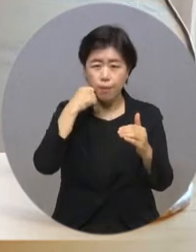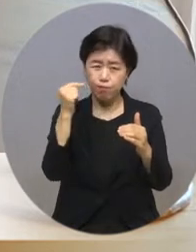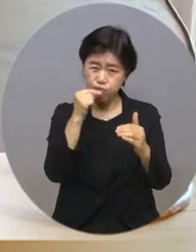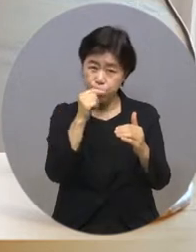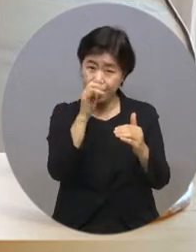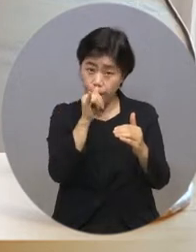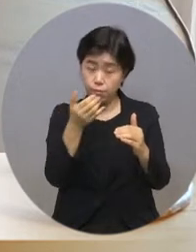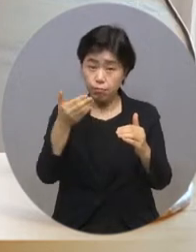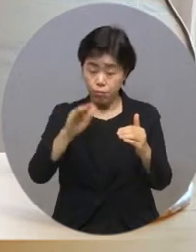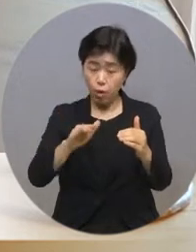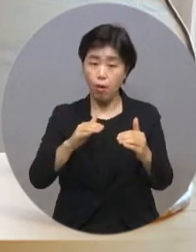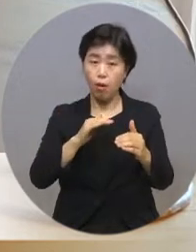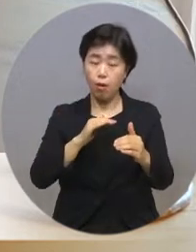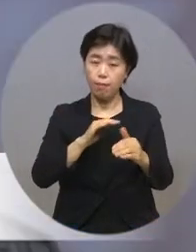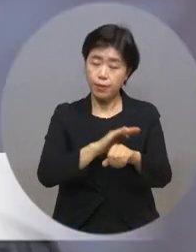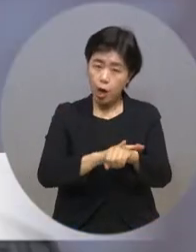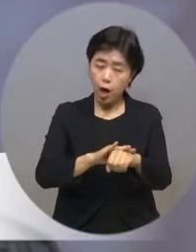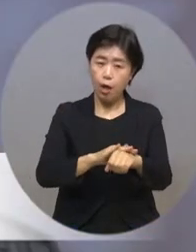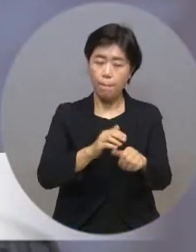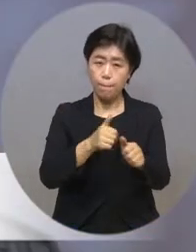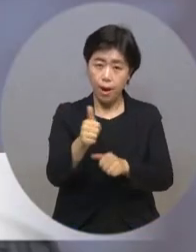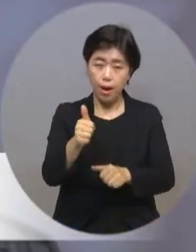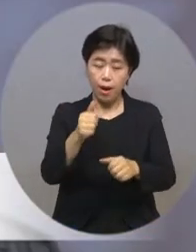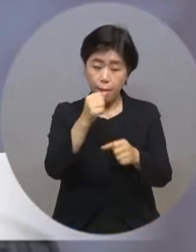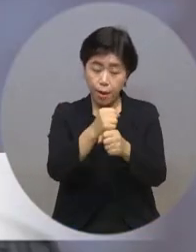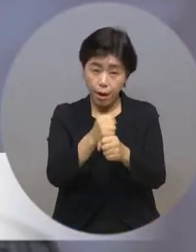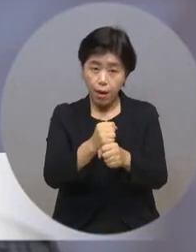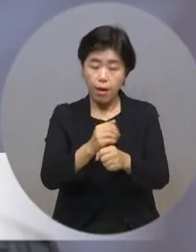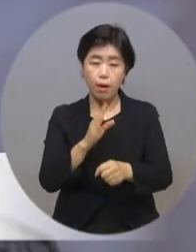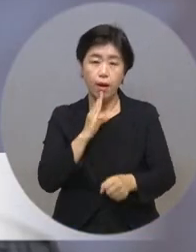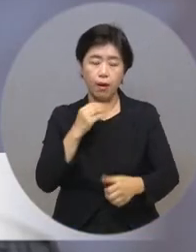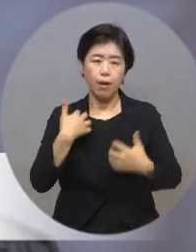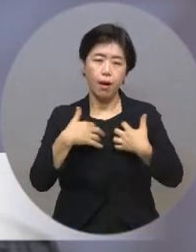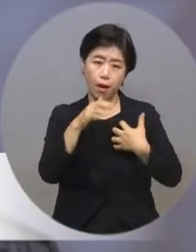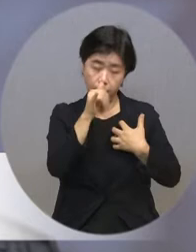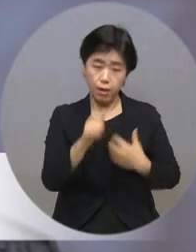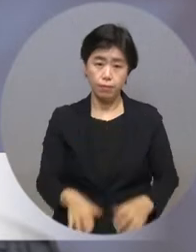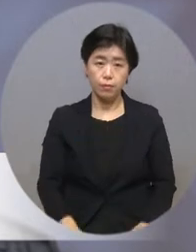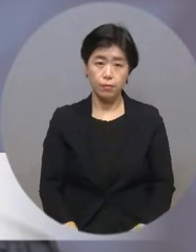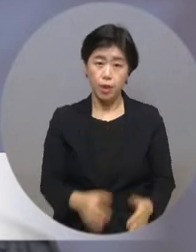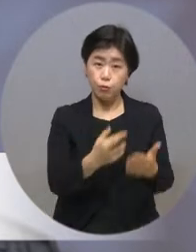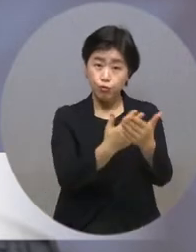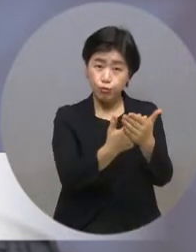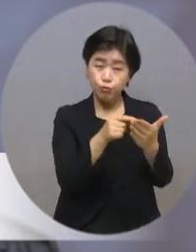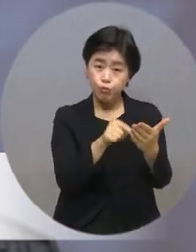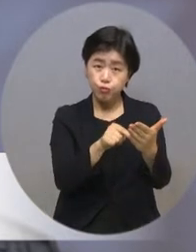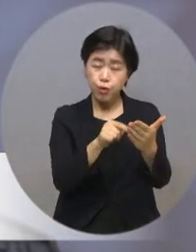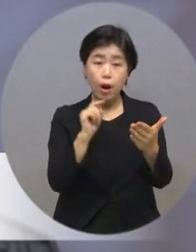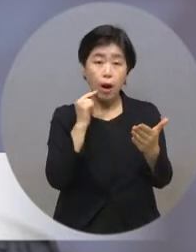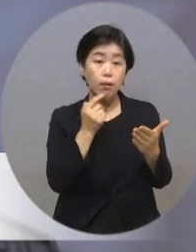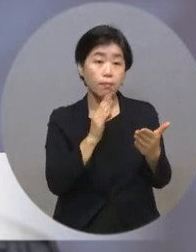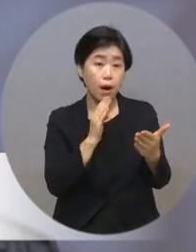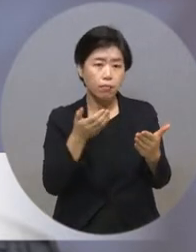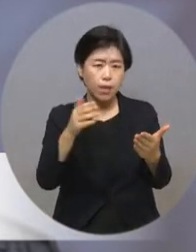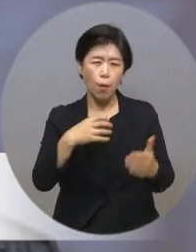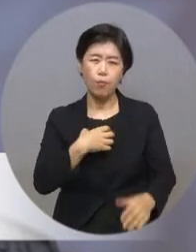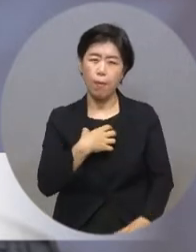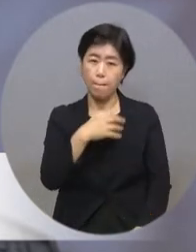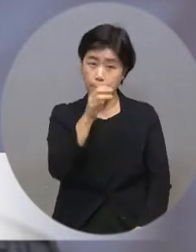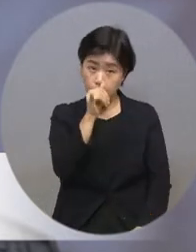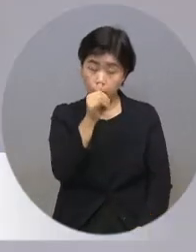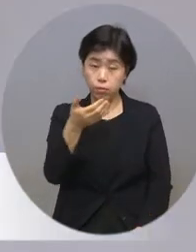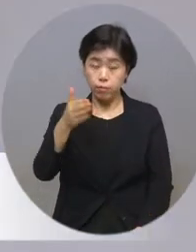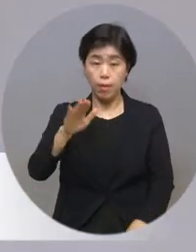너무 재미있고 또 유리라고 하면 아름답기보다 위험하다고 생각되는데 그 위험한 것들이 제